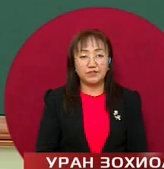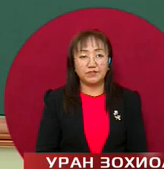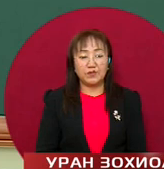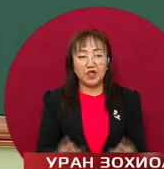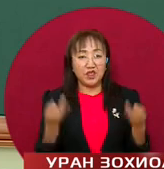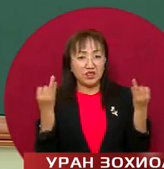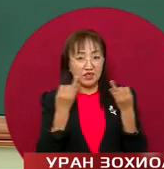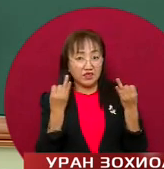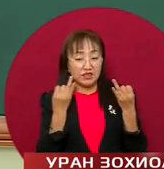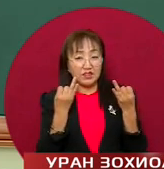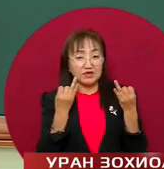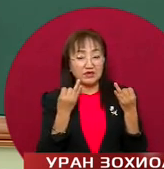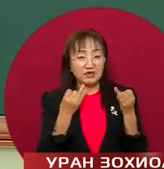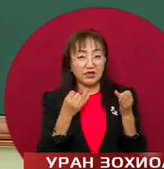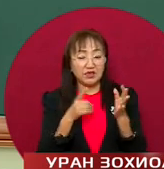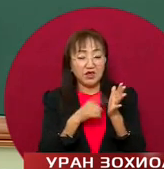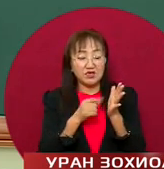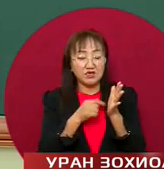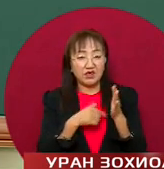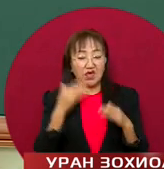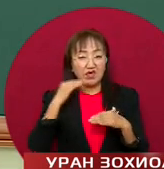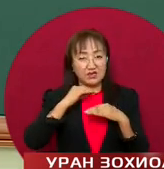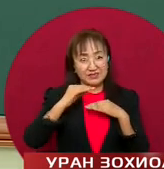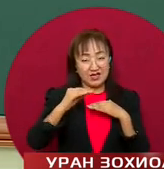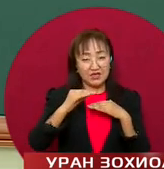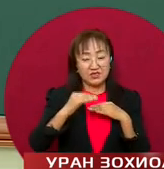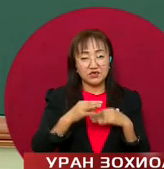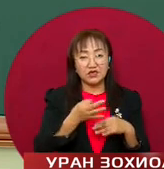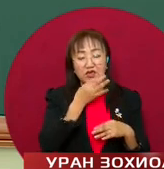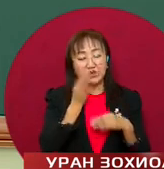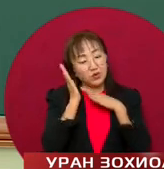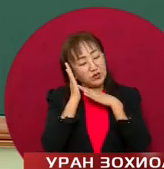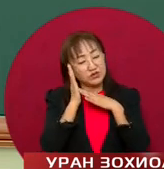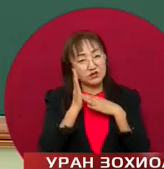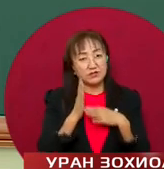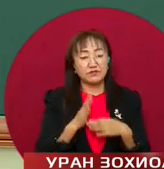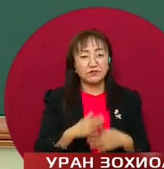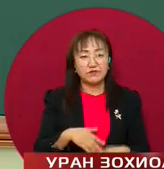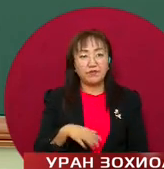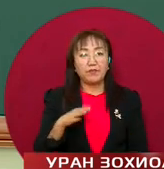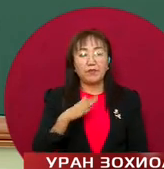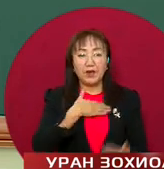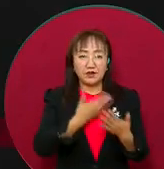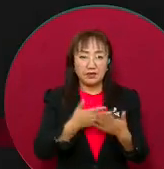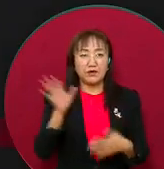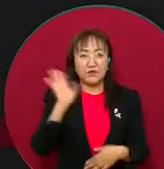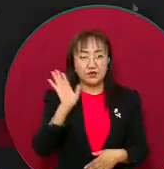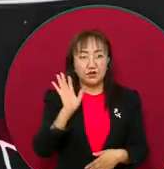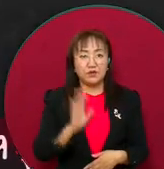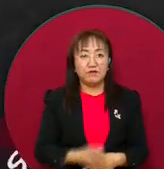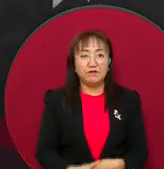Интернет хэрэглээгээ хязгаарлаж, эрт унтаж дархлаагаа дэмжээрэй хүүхдүүдээ. Баярлаа, баяртай.